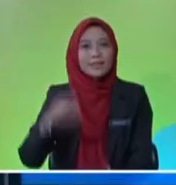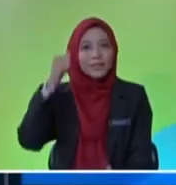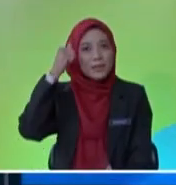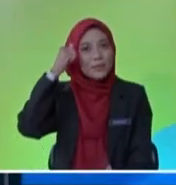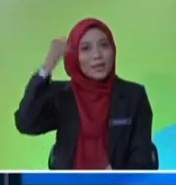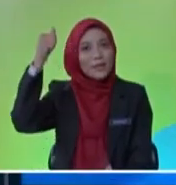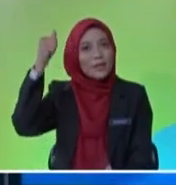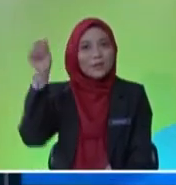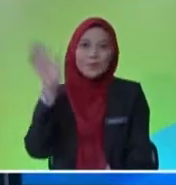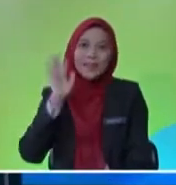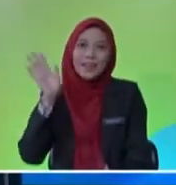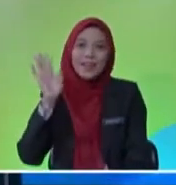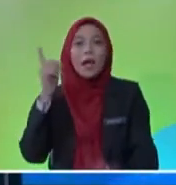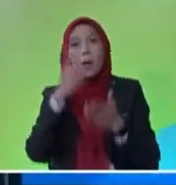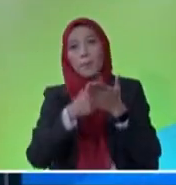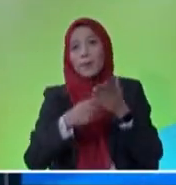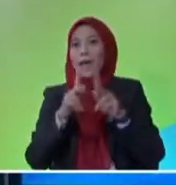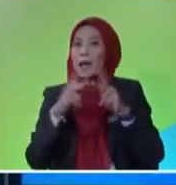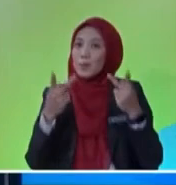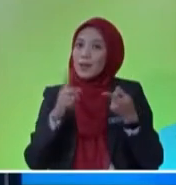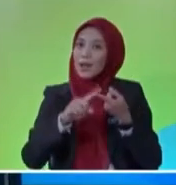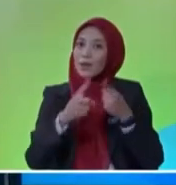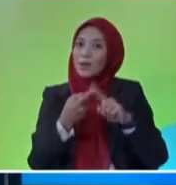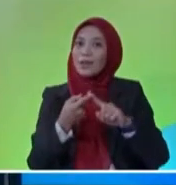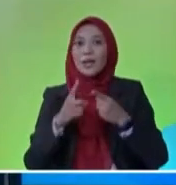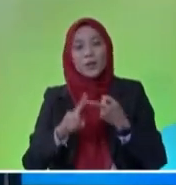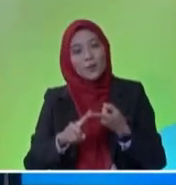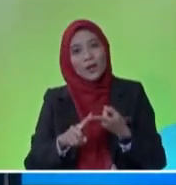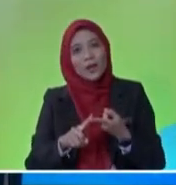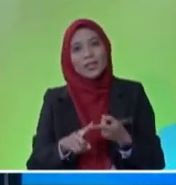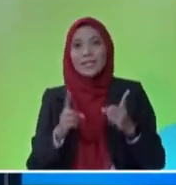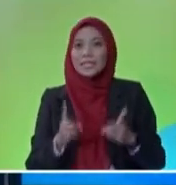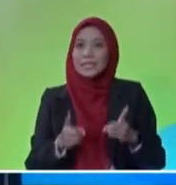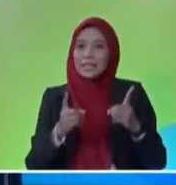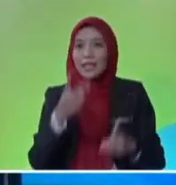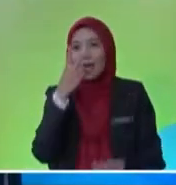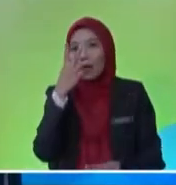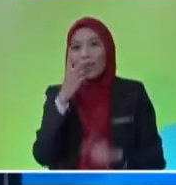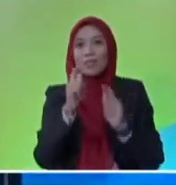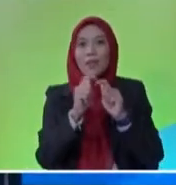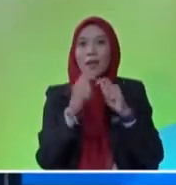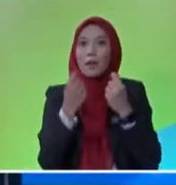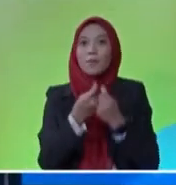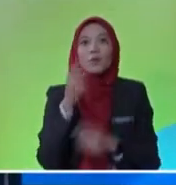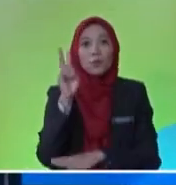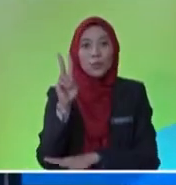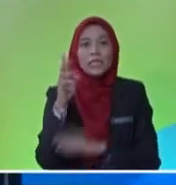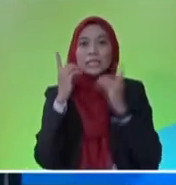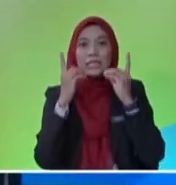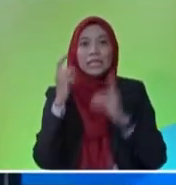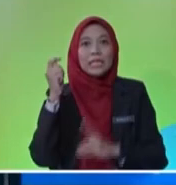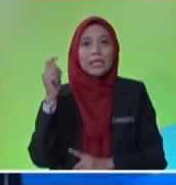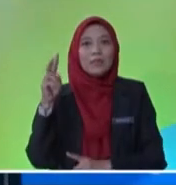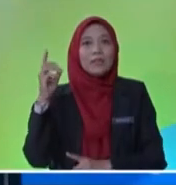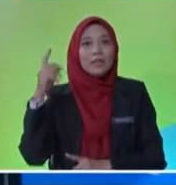Assalamualaikum Hai apa kabar kau yang sedang menonton anda sedang menonton TV CPNS